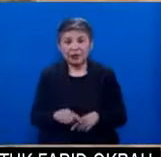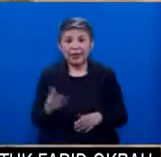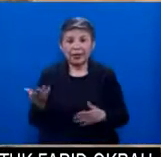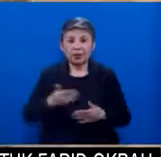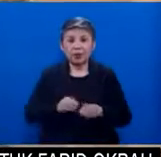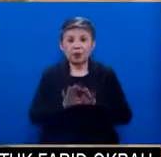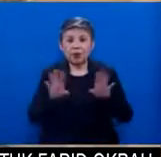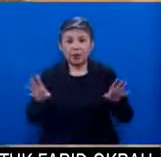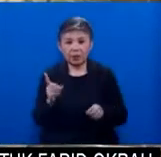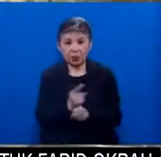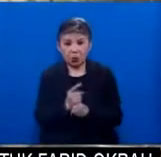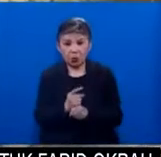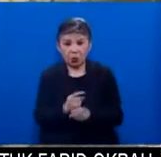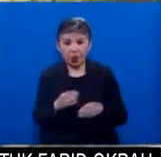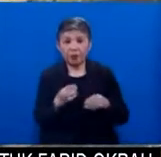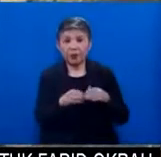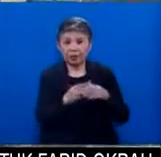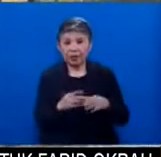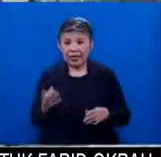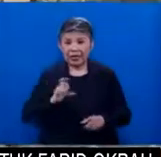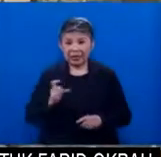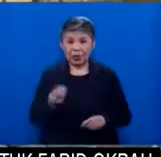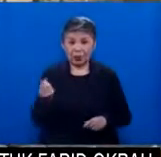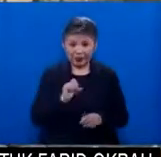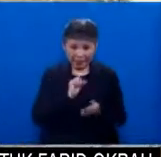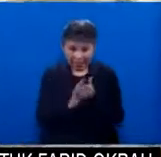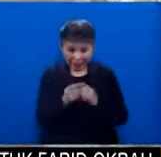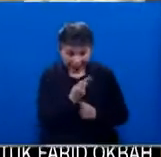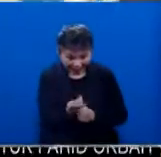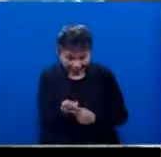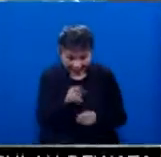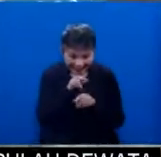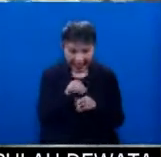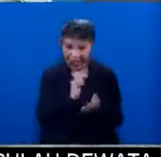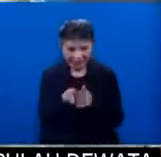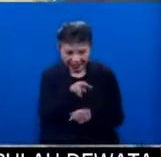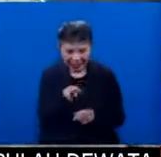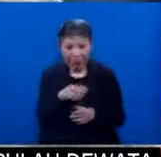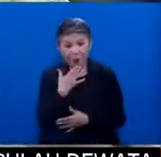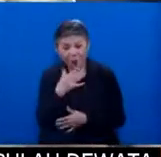juga membuka lapak di mal agar calon pembeli dapat melihat langsung hewan eksotis ini.